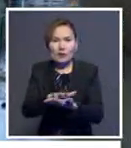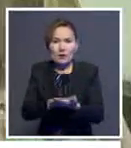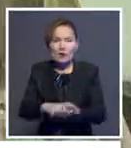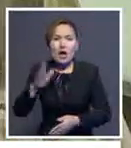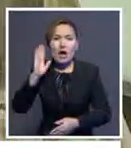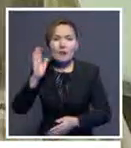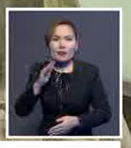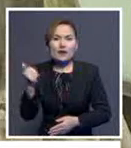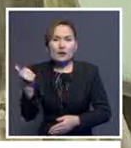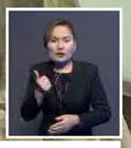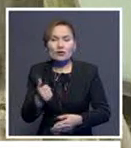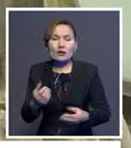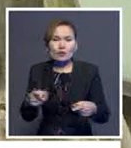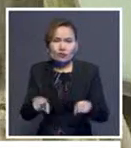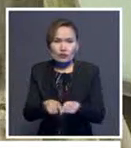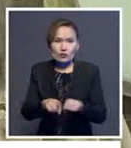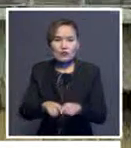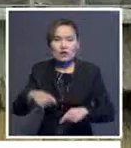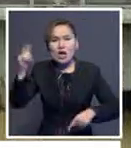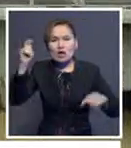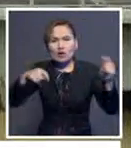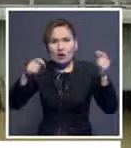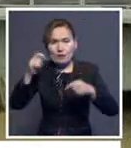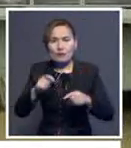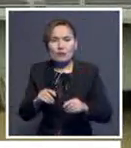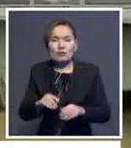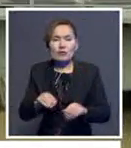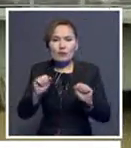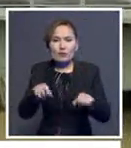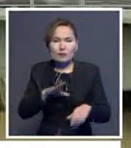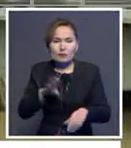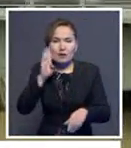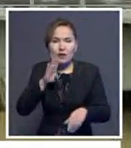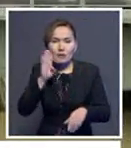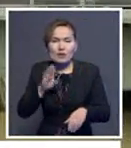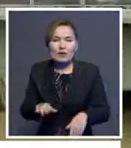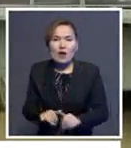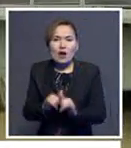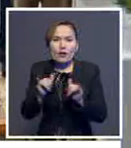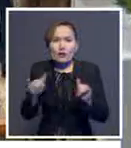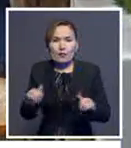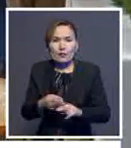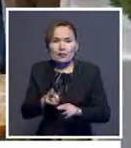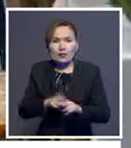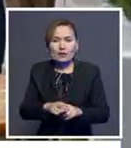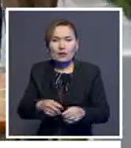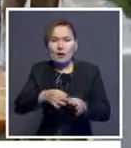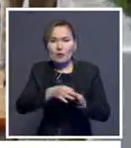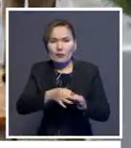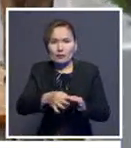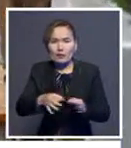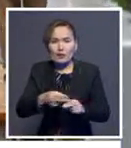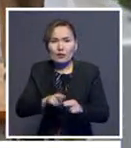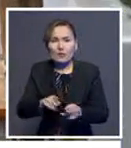бойынша алдағы аптада тағы жаңбыр құйуы ықтимал. Апаттық жағдайға байланысты әйгілі Париж соборы Нотр-Дам-де-Пари,